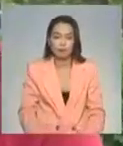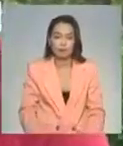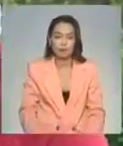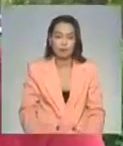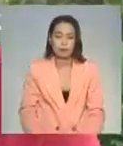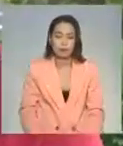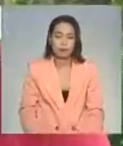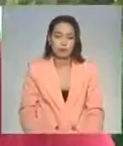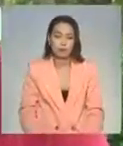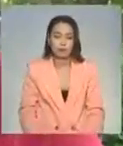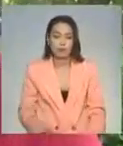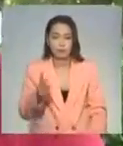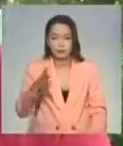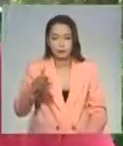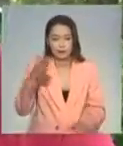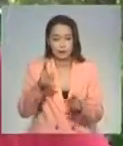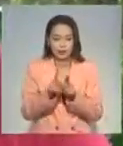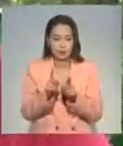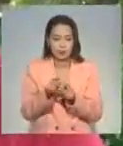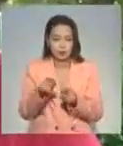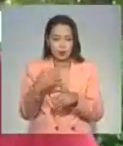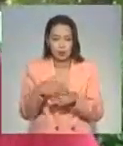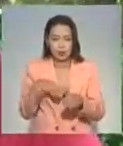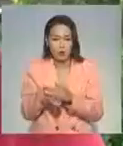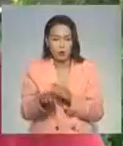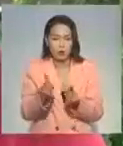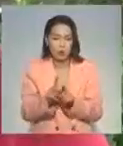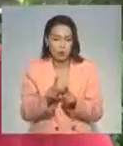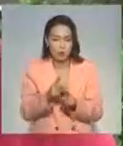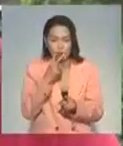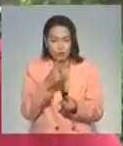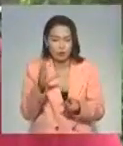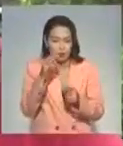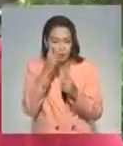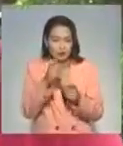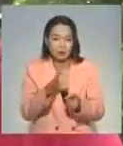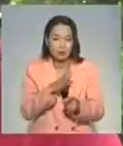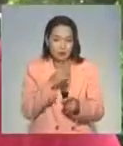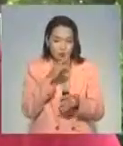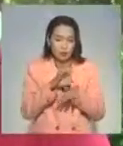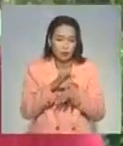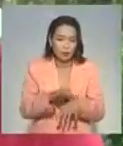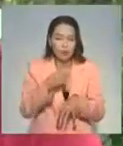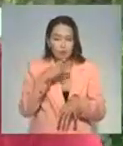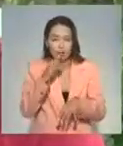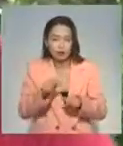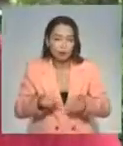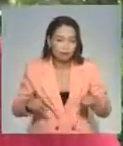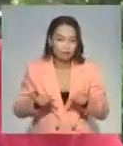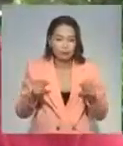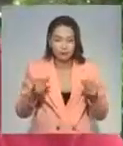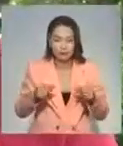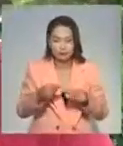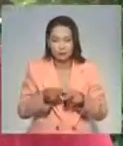Жалпы үйлік чатқа пәтерлерден шұғыл түрде аулаға шығуды сұрап жазды. Түсіндірмесіз арнайы операция жүргізіліп жатқанын айтты. Арнайы күштер